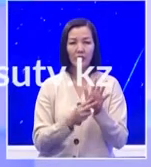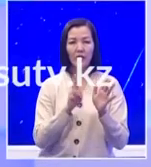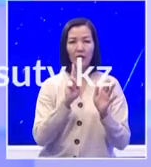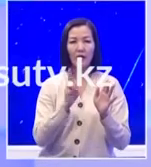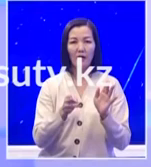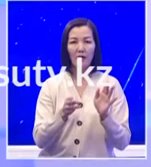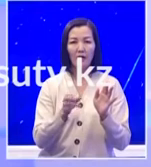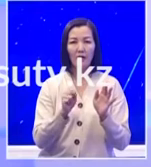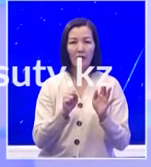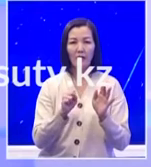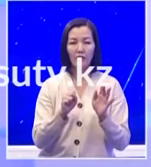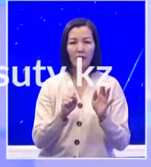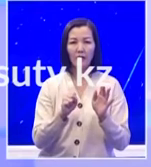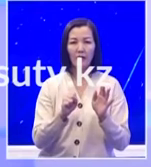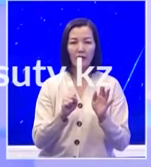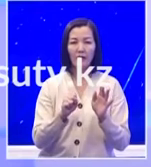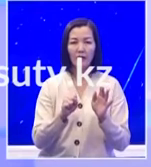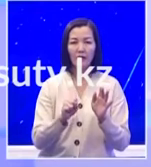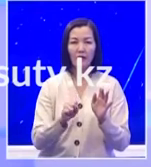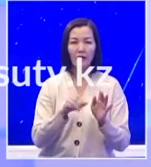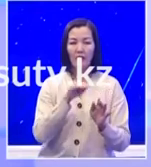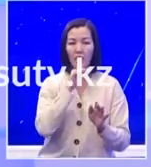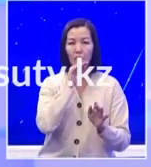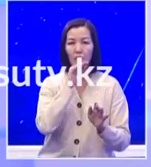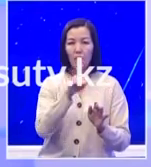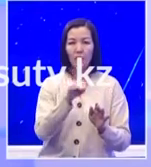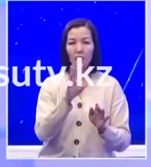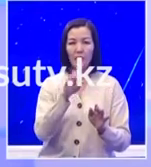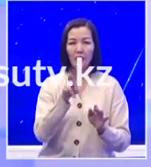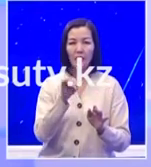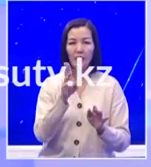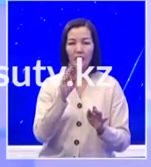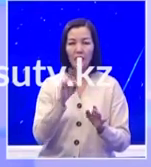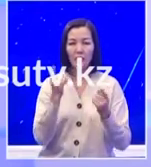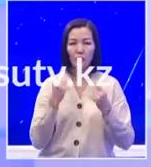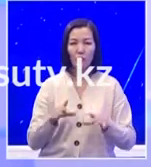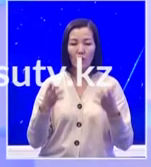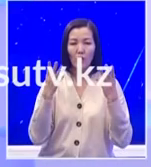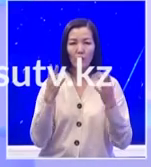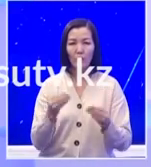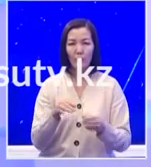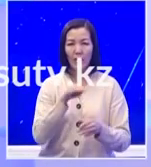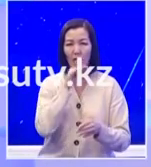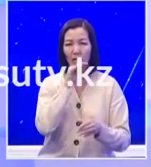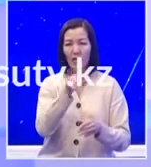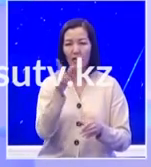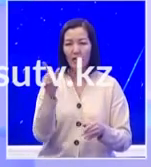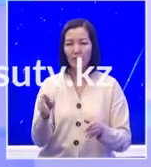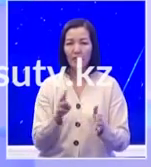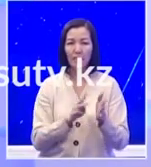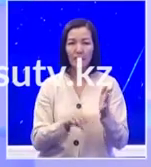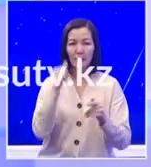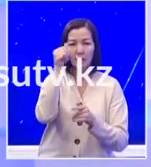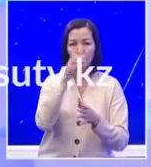7 қараша белгілі ғалым, химия ғылымдарының докторы Еділ Ерғожаұлы Ерғожиннің туған күні. Академиктің 80 жылдық мерейтойына